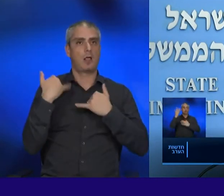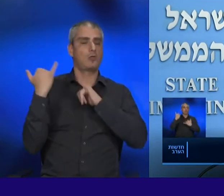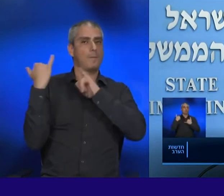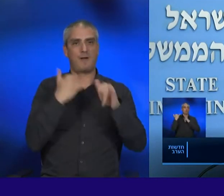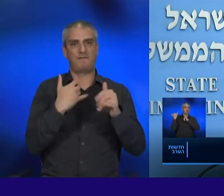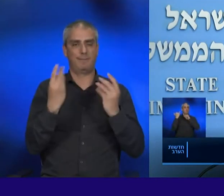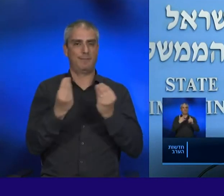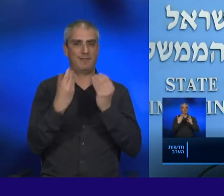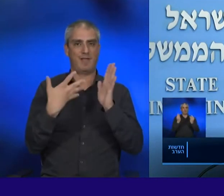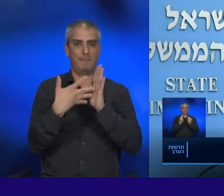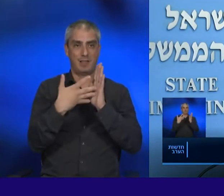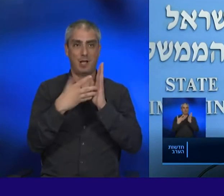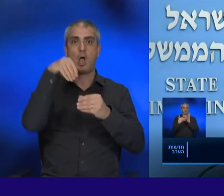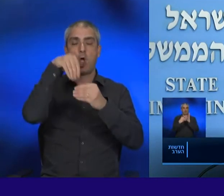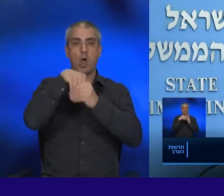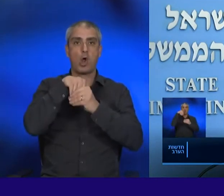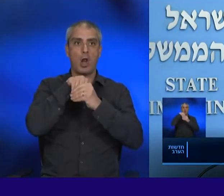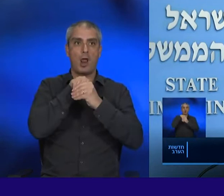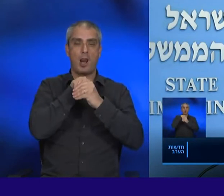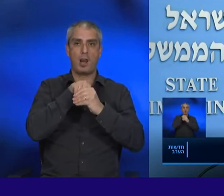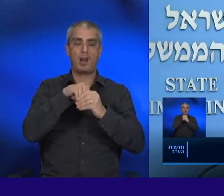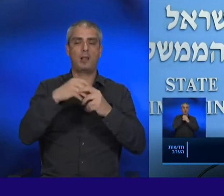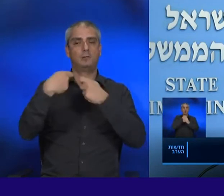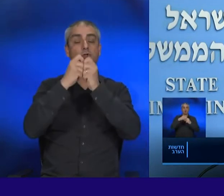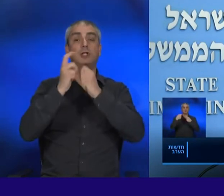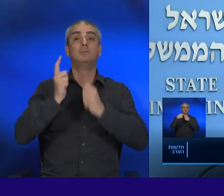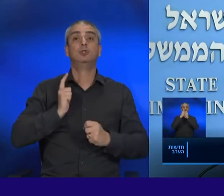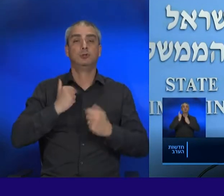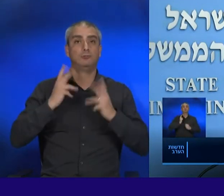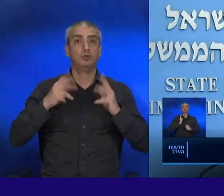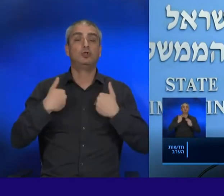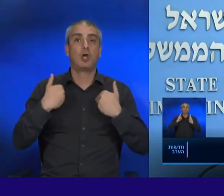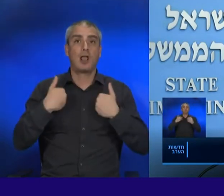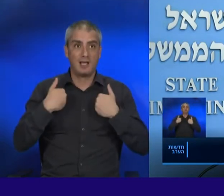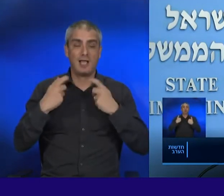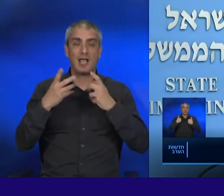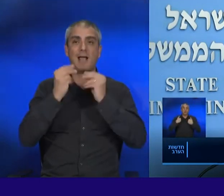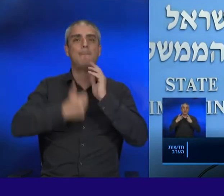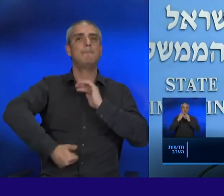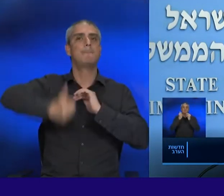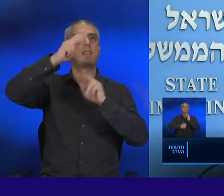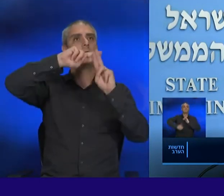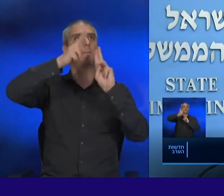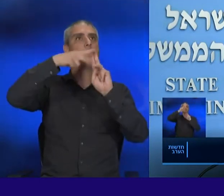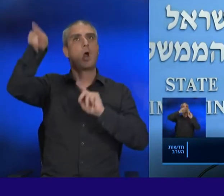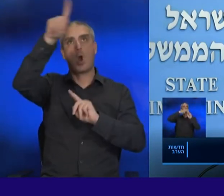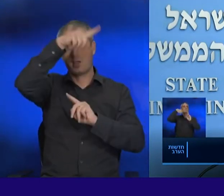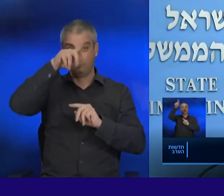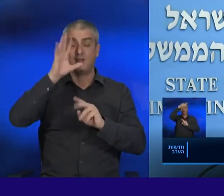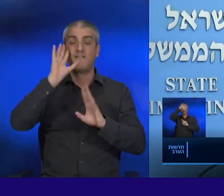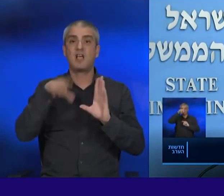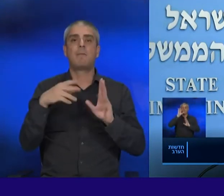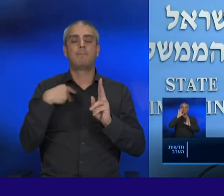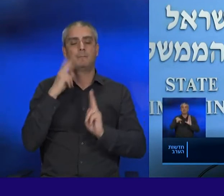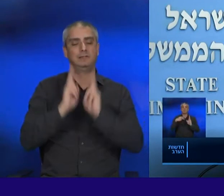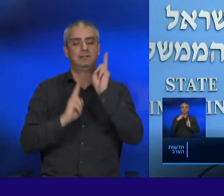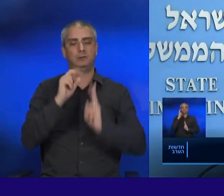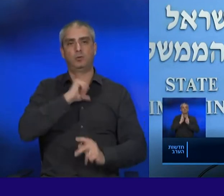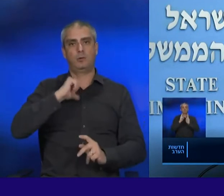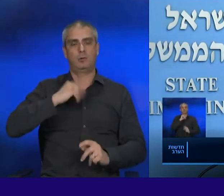הבדיקה, כולל באמצעות קשרים אישיים שיש לי עם מנהיגים בעולם, וגם על ידי ייצור